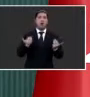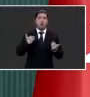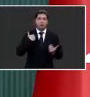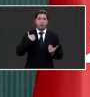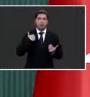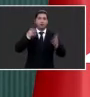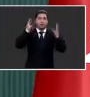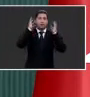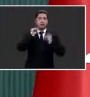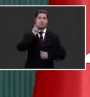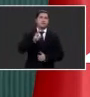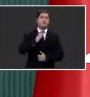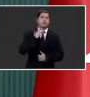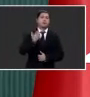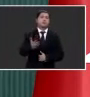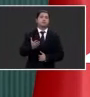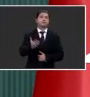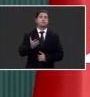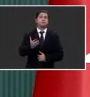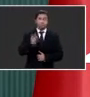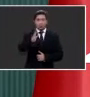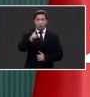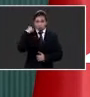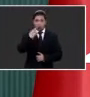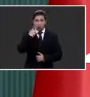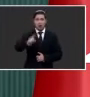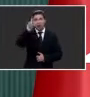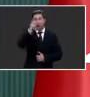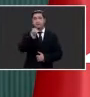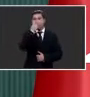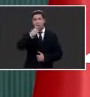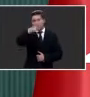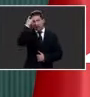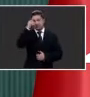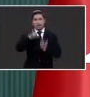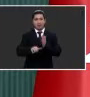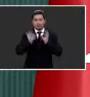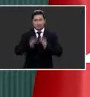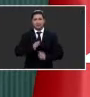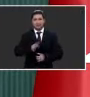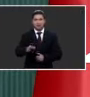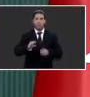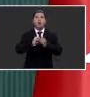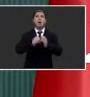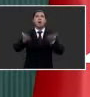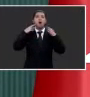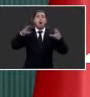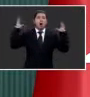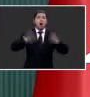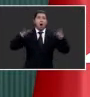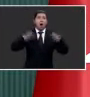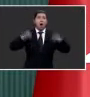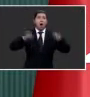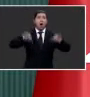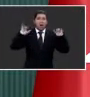işaret etmektedir Nitekim ilkbahardan yasa girerken yaşanan yoğun yağışların